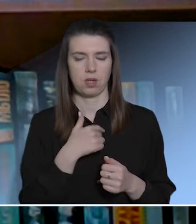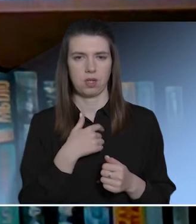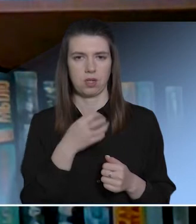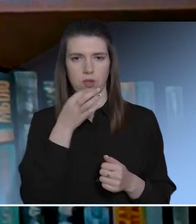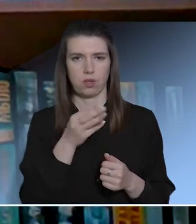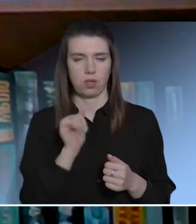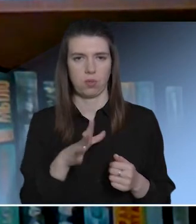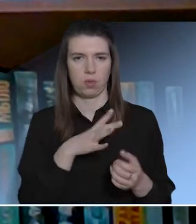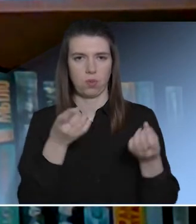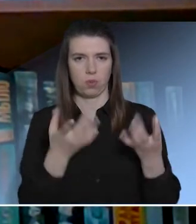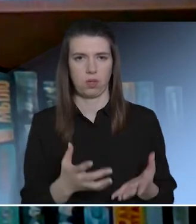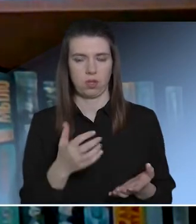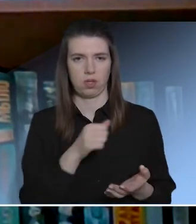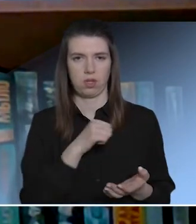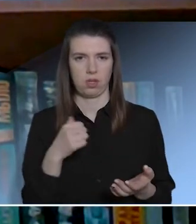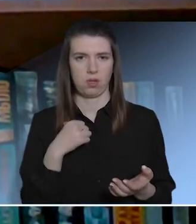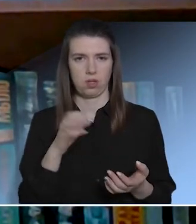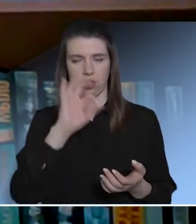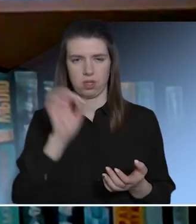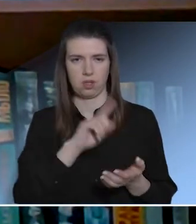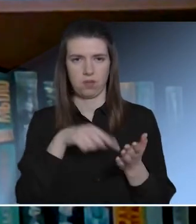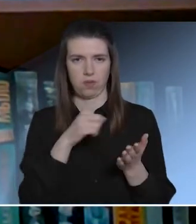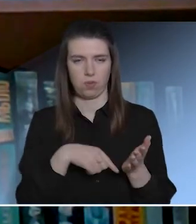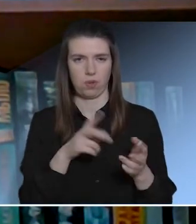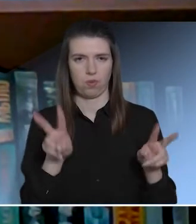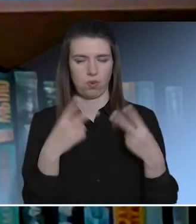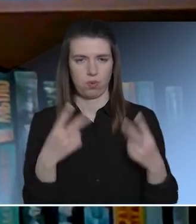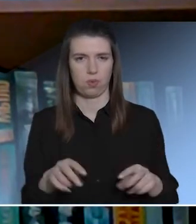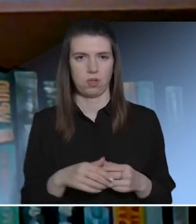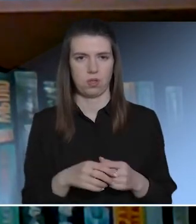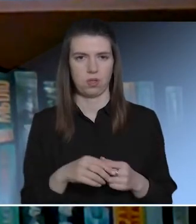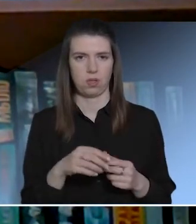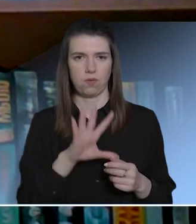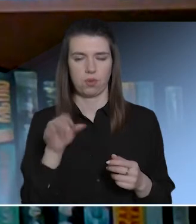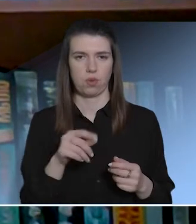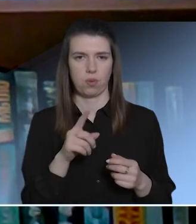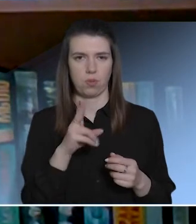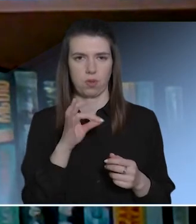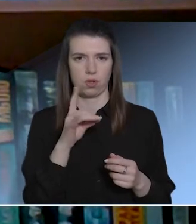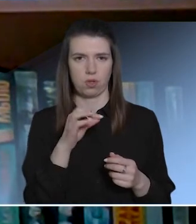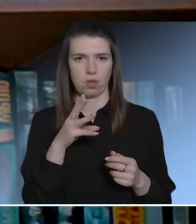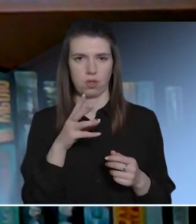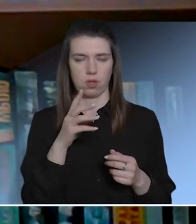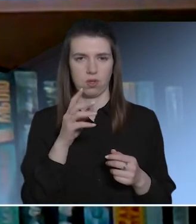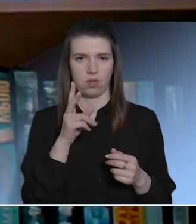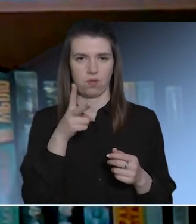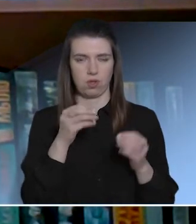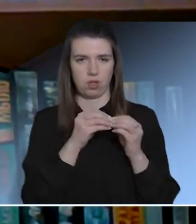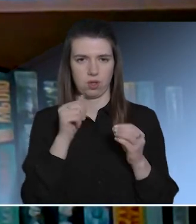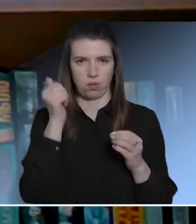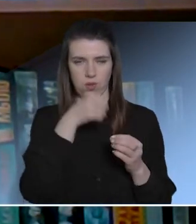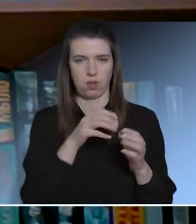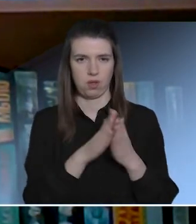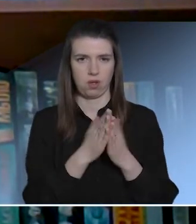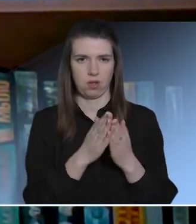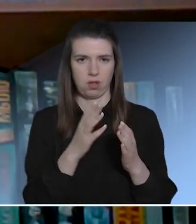Я скажу так, это все было просто. Это один из самых часто задаваемых вопросов в клубе. Все произошло так. Осенью 2010 года